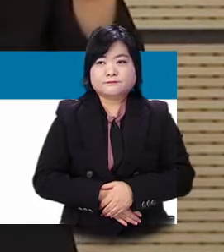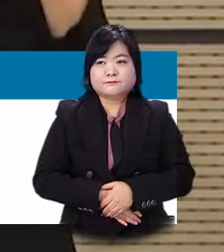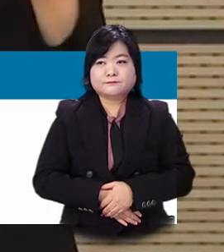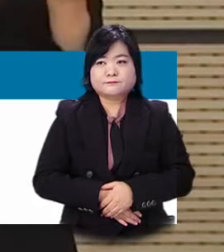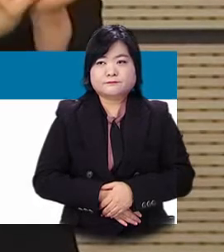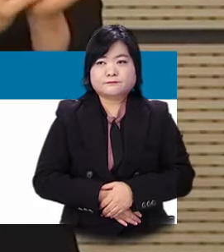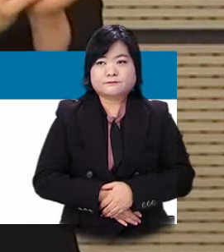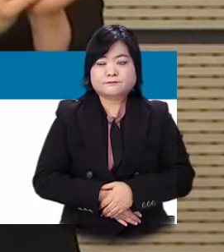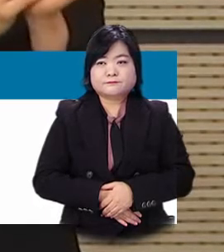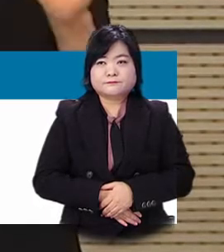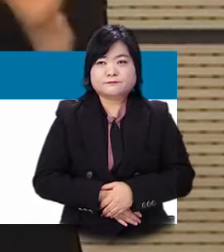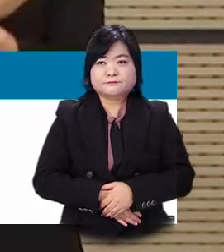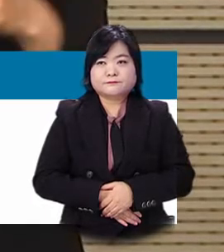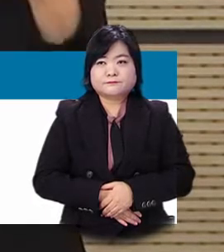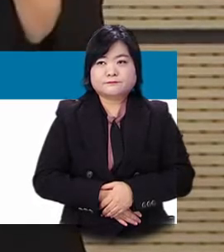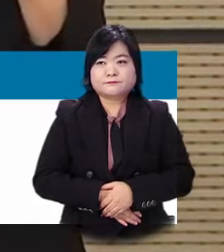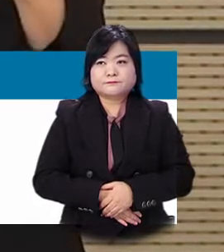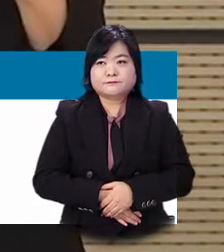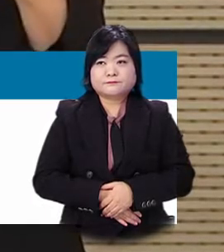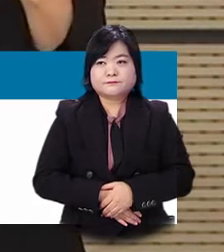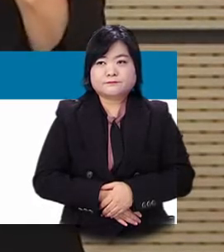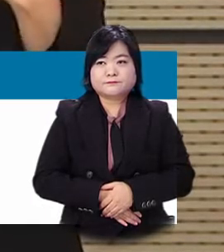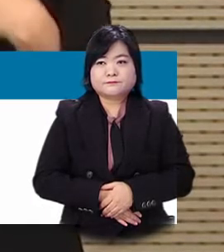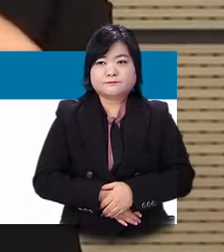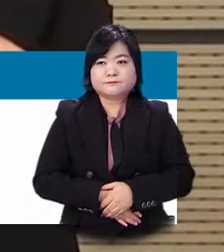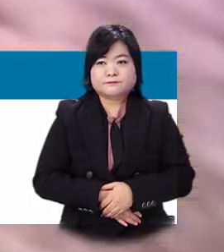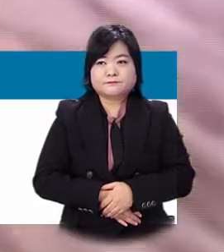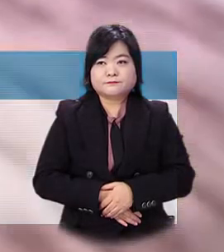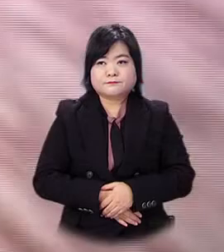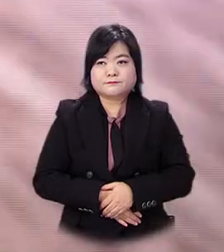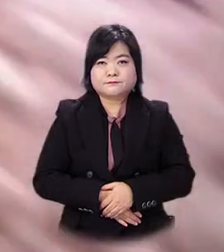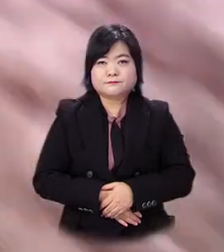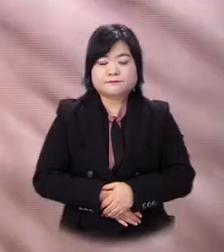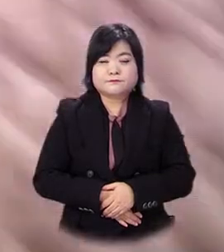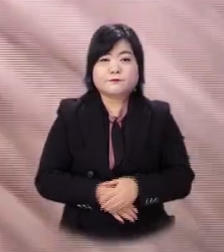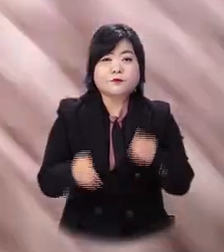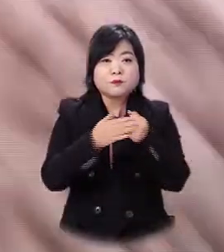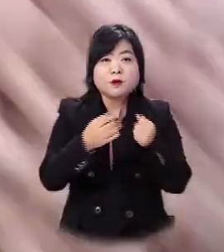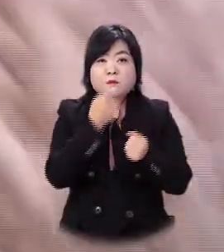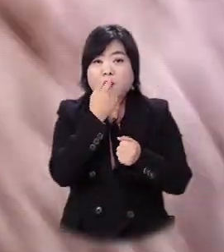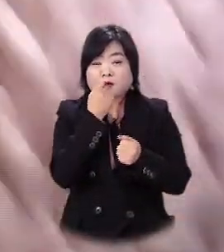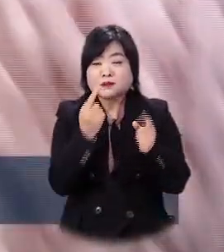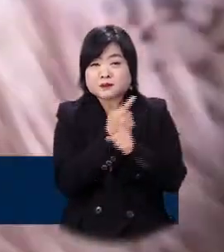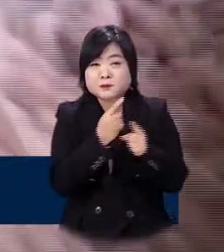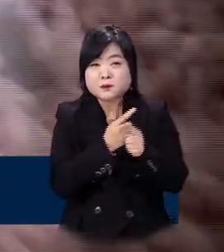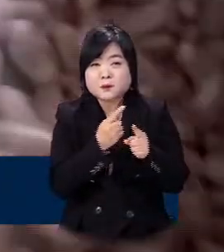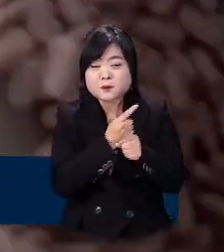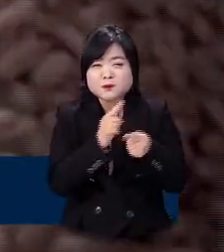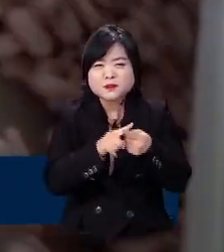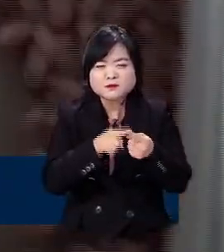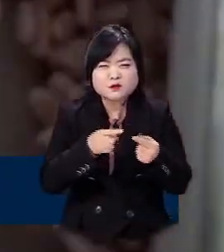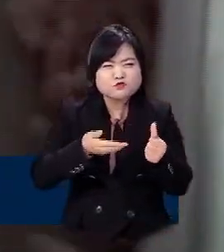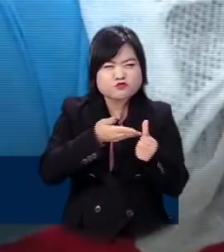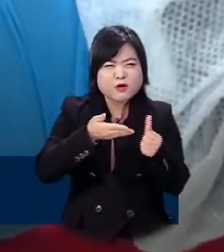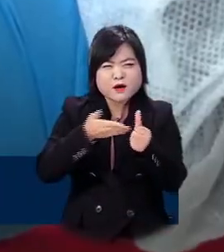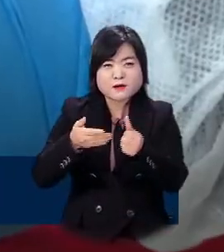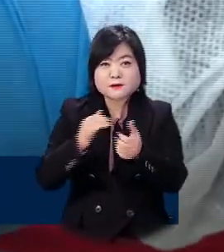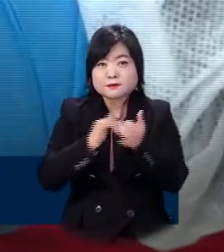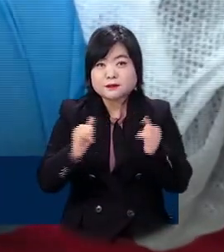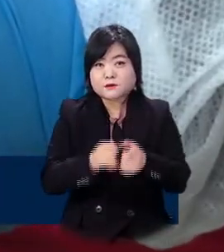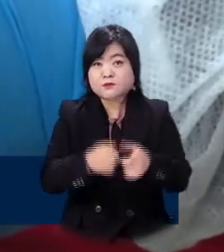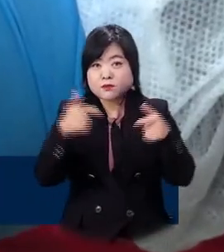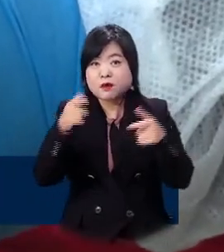있습니다. 1월 22일부터는 60세 이상으로. 이에 따라 먹는 치료제의 투약자도 앞으로 크게 늘 것으로